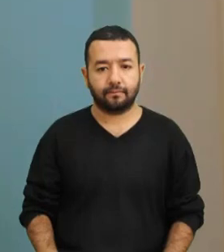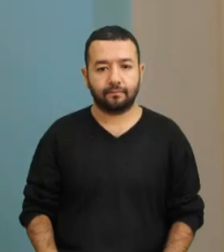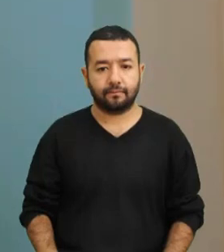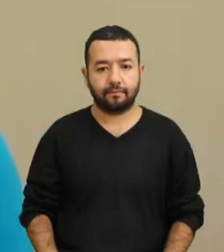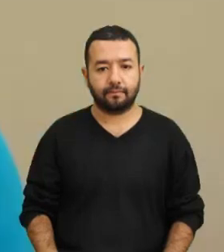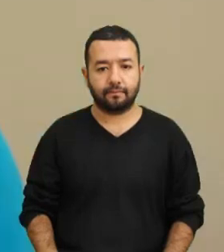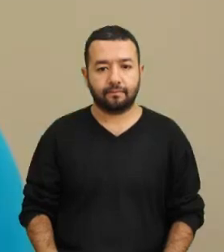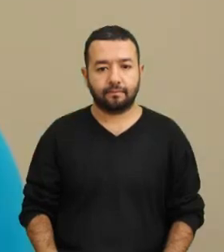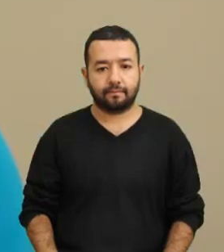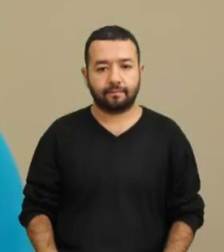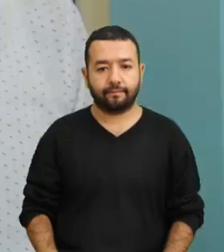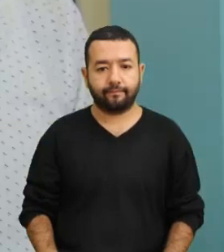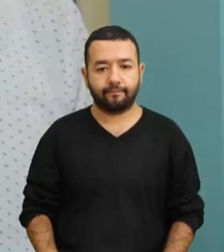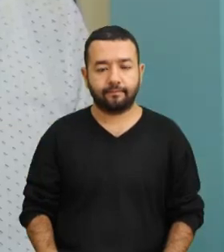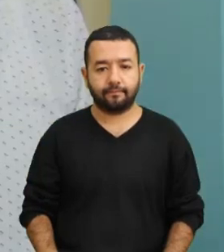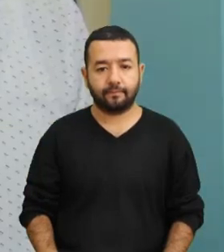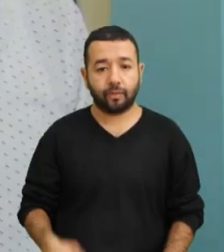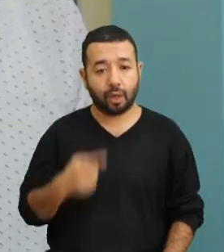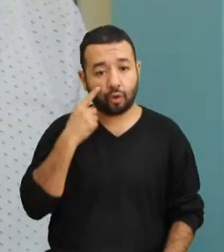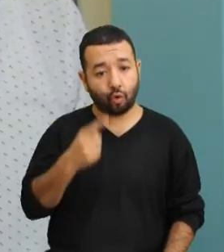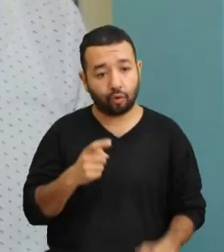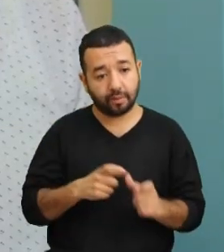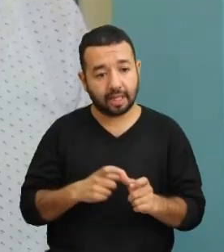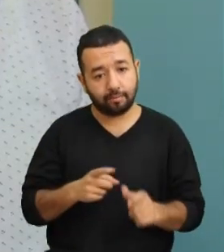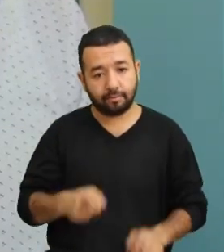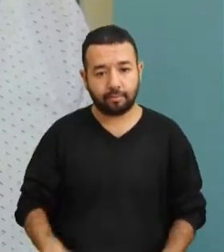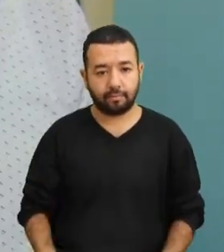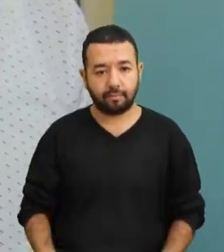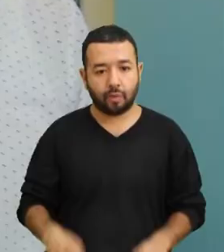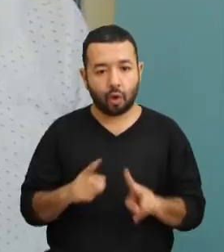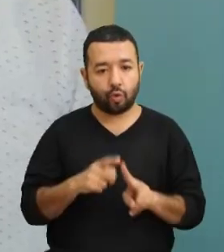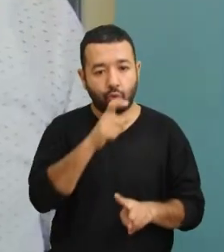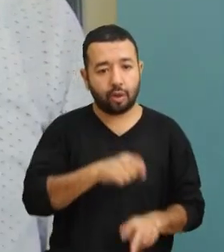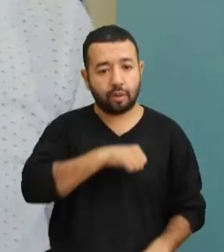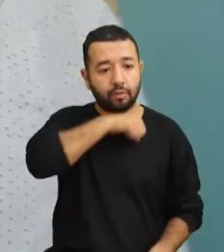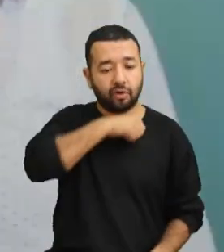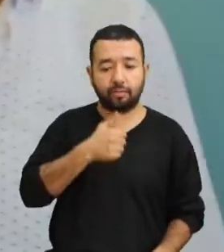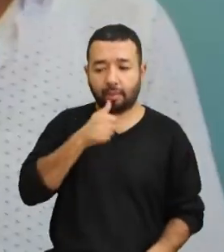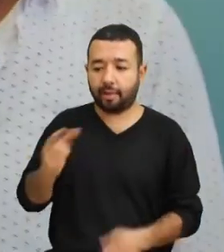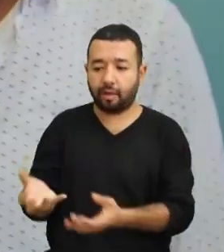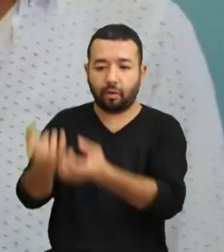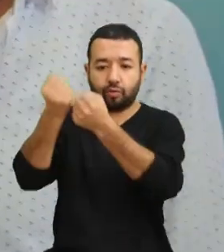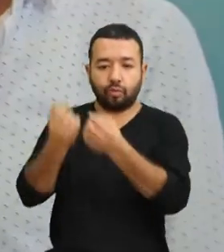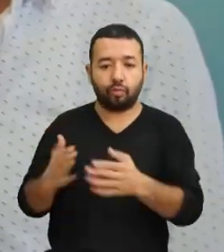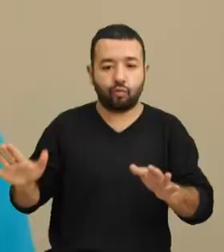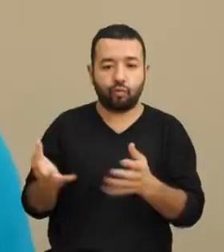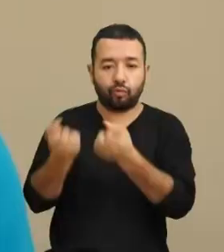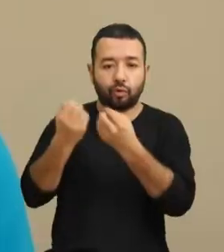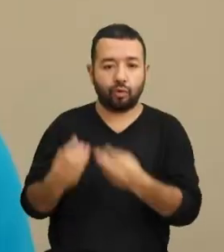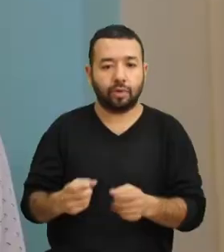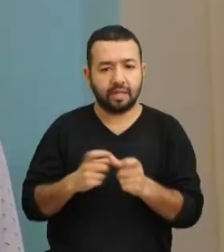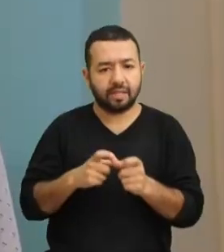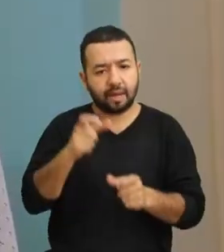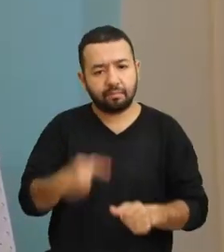Kemal manidar gözlerle Sarp'a bakıyor. Gördün mü Sarp? Nurhan sayesinde baban çok büyük bir sıkıntıdan kurtuldu.